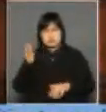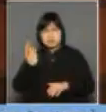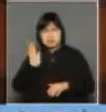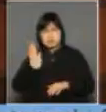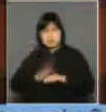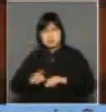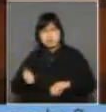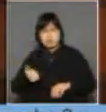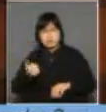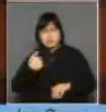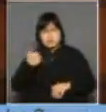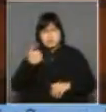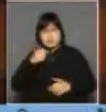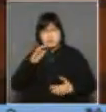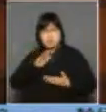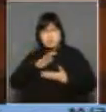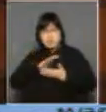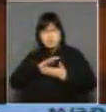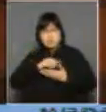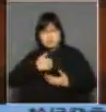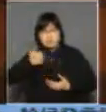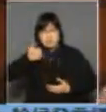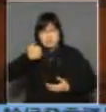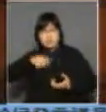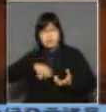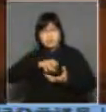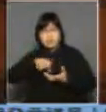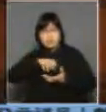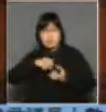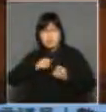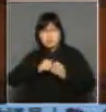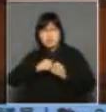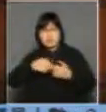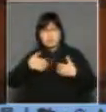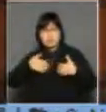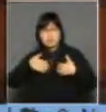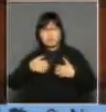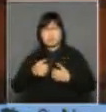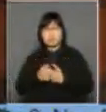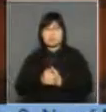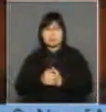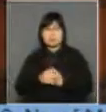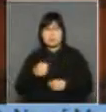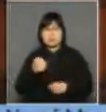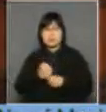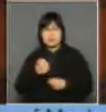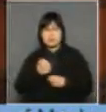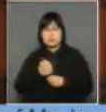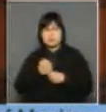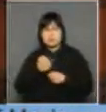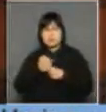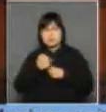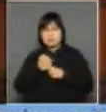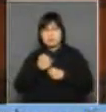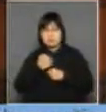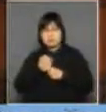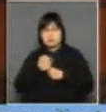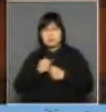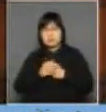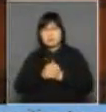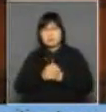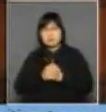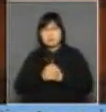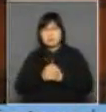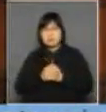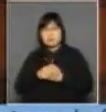功，所以就亂了、急了，做了些事呢，是令到我